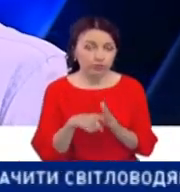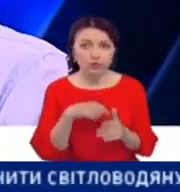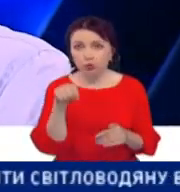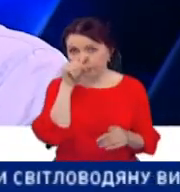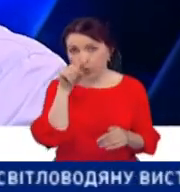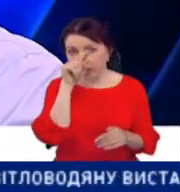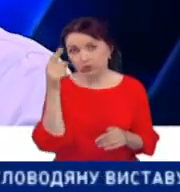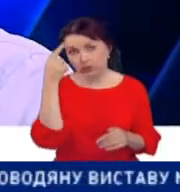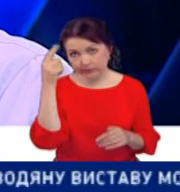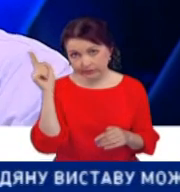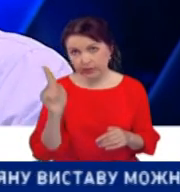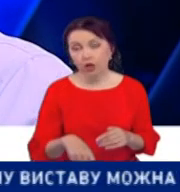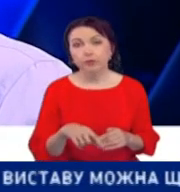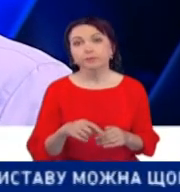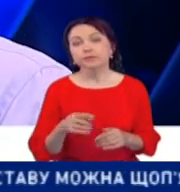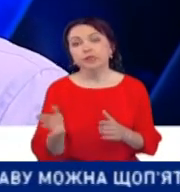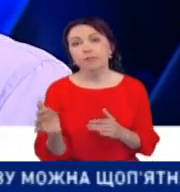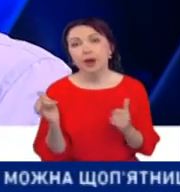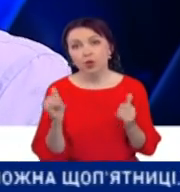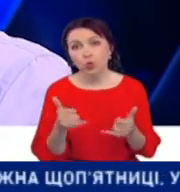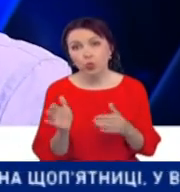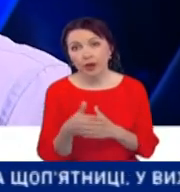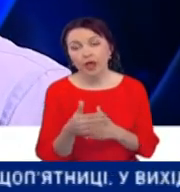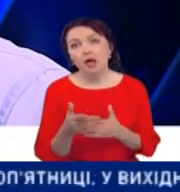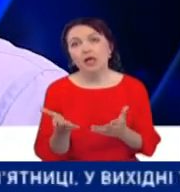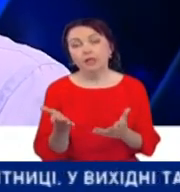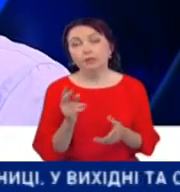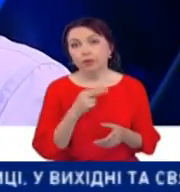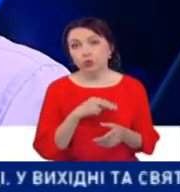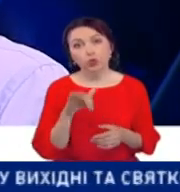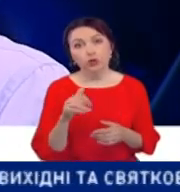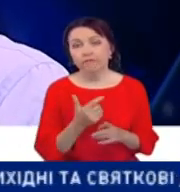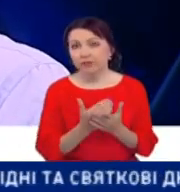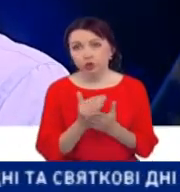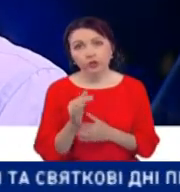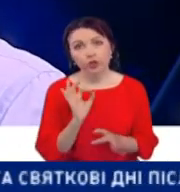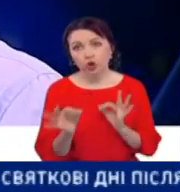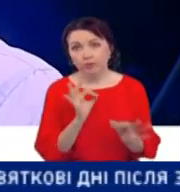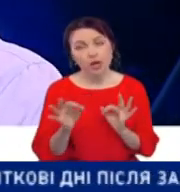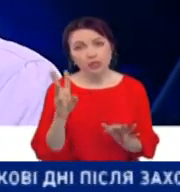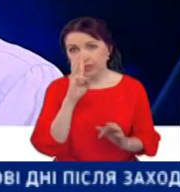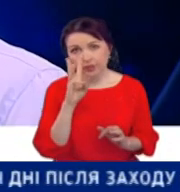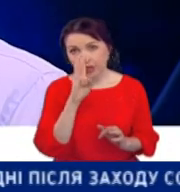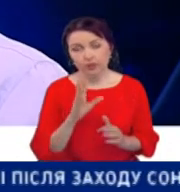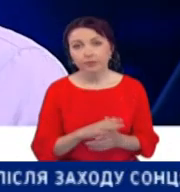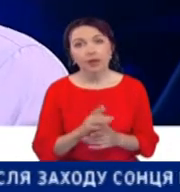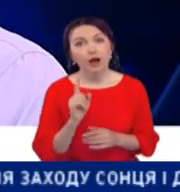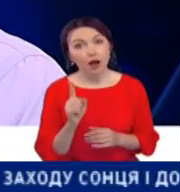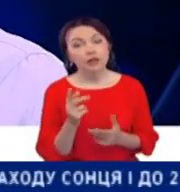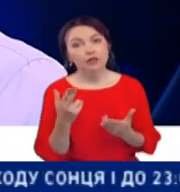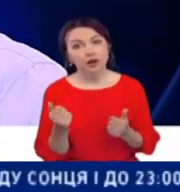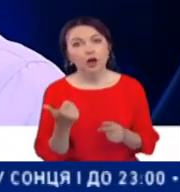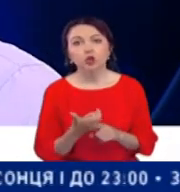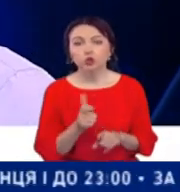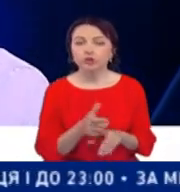Луганську, ну, з Донецьку, з Луганську, навіть з Маріуполя, того ж, які працюють на заводах, у них дуже високі і нормальні заробітні платні. Але, так, да, це дуже